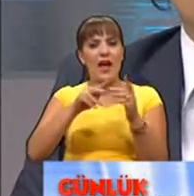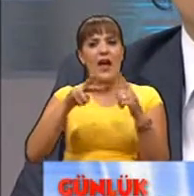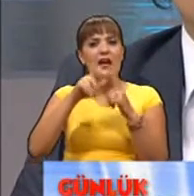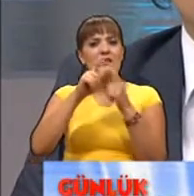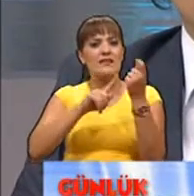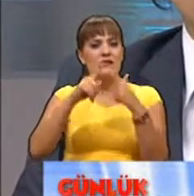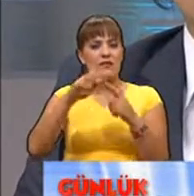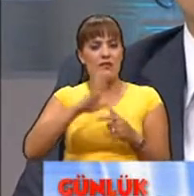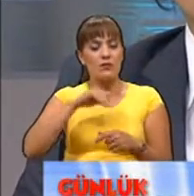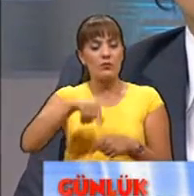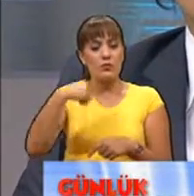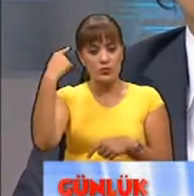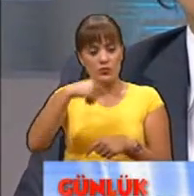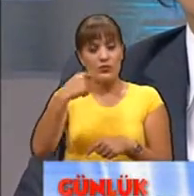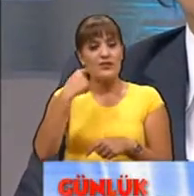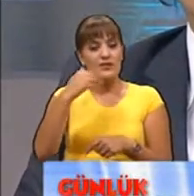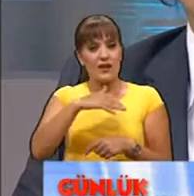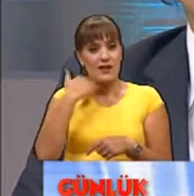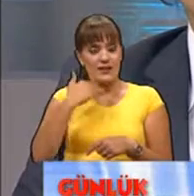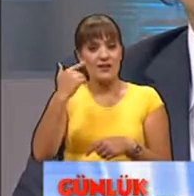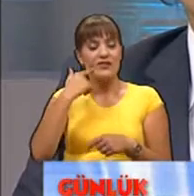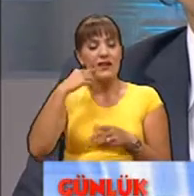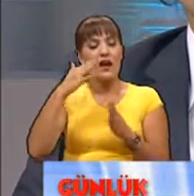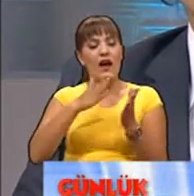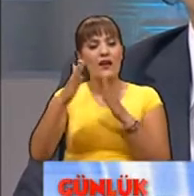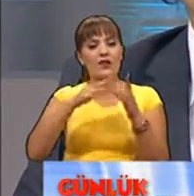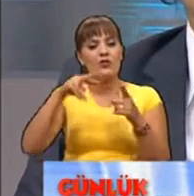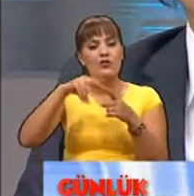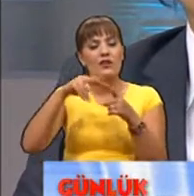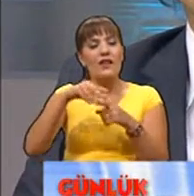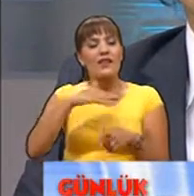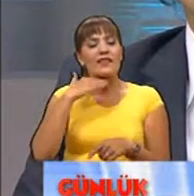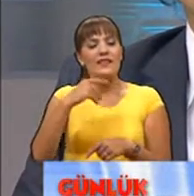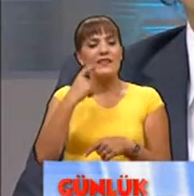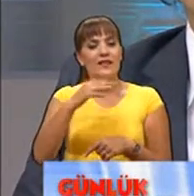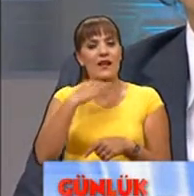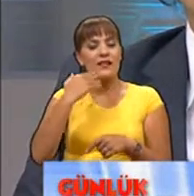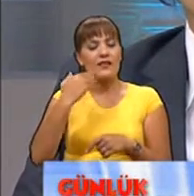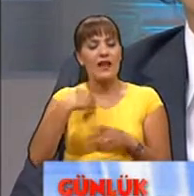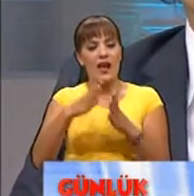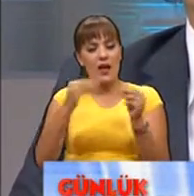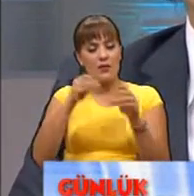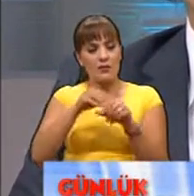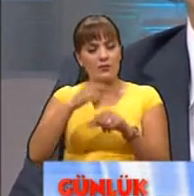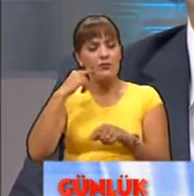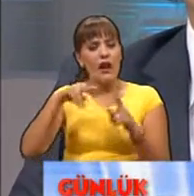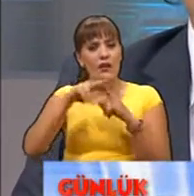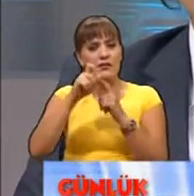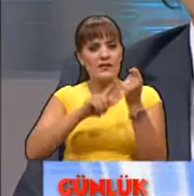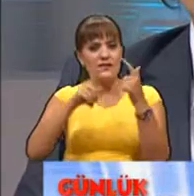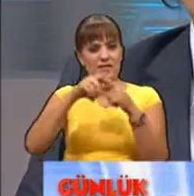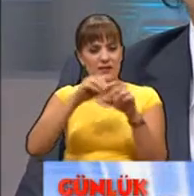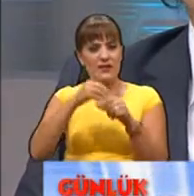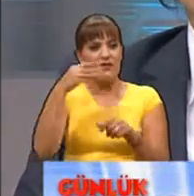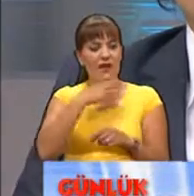faydalanarak diş etlerini, özellikle dişlerin arasındaki o üçgen şeklindeki diş etlerin kaybında hyaluronik asitten faydalanarak bu boşlukları